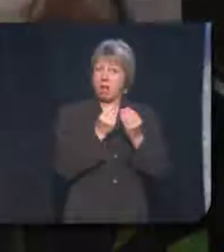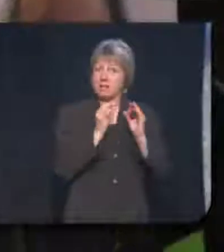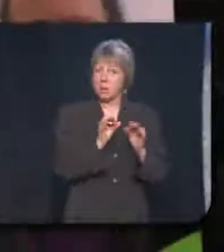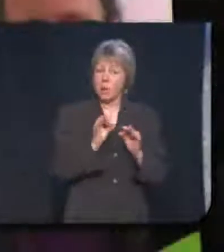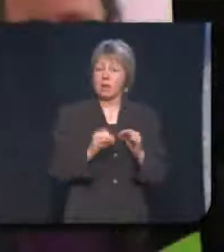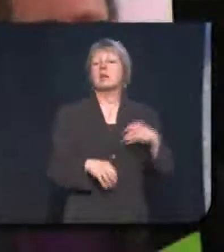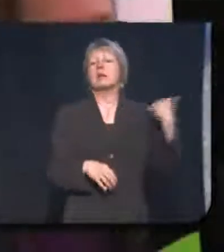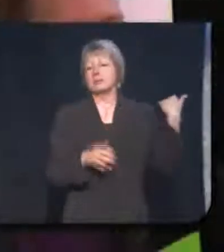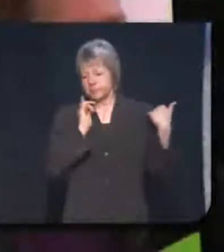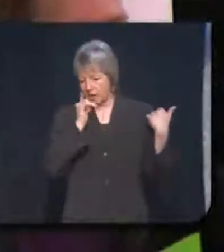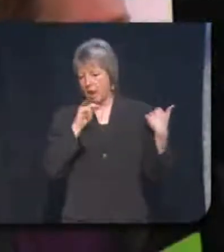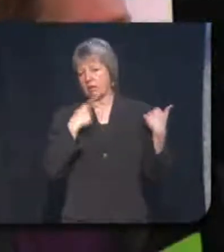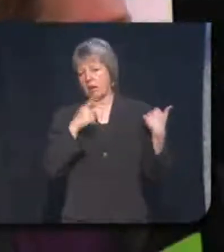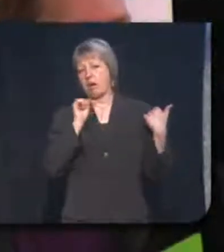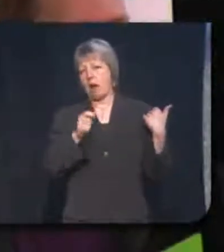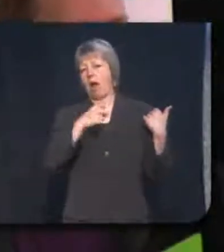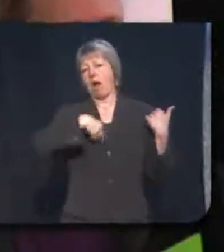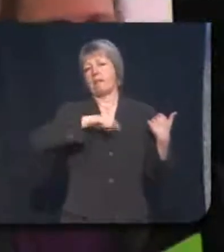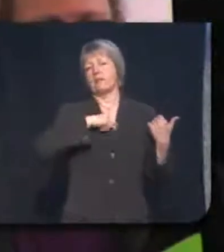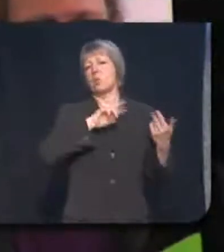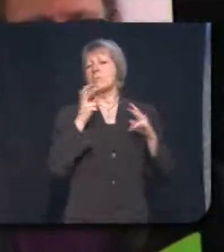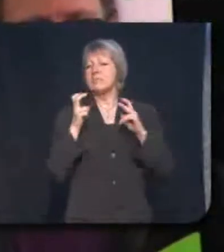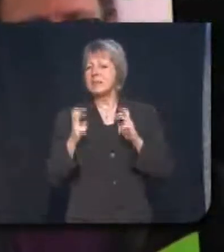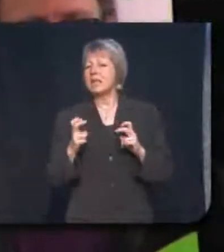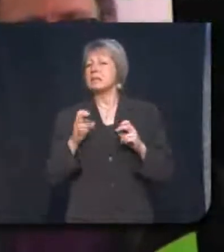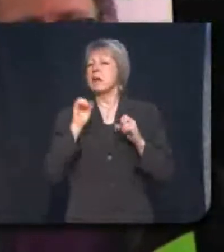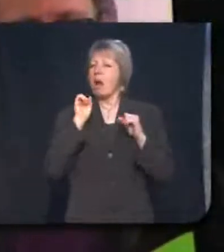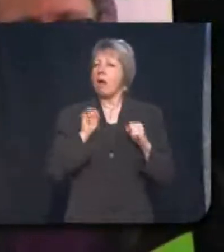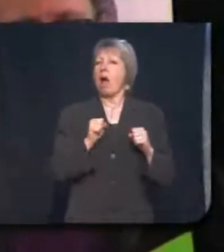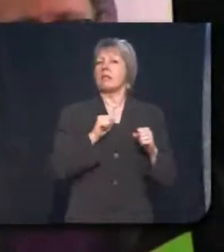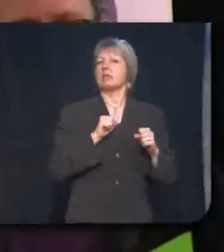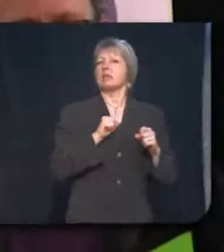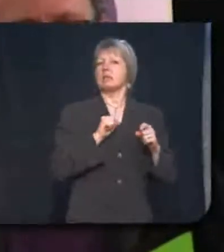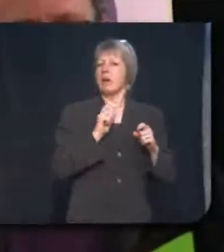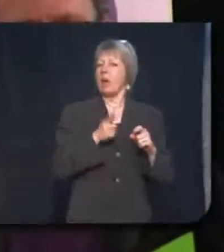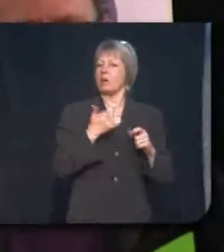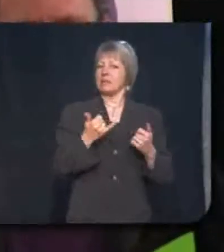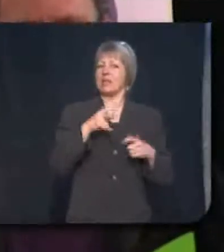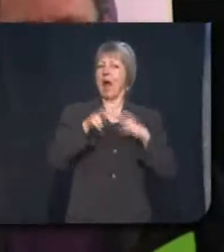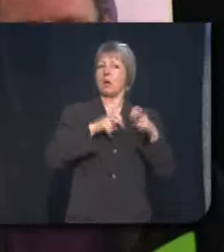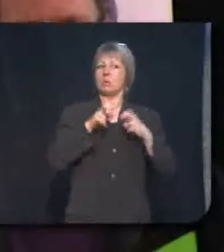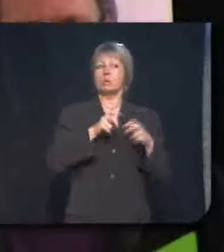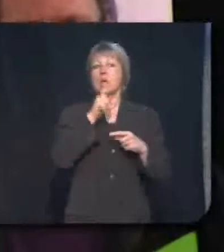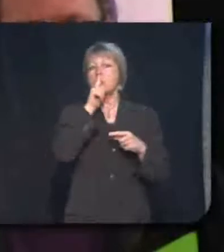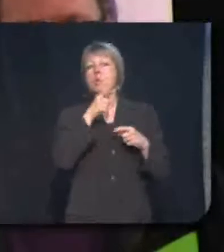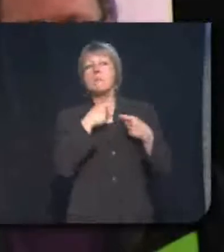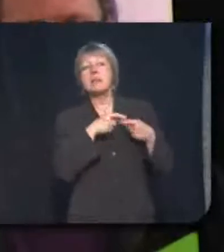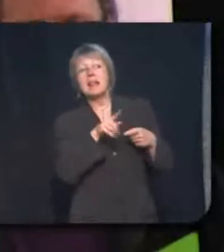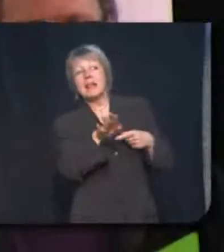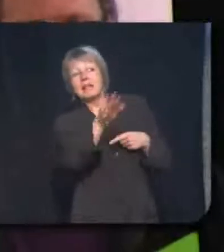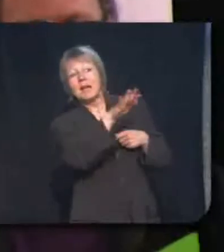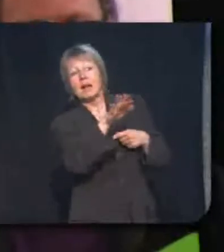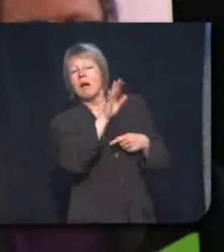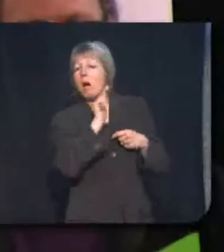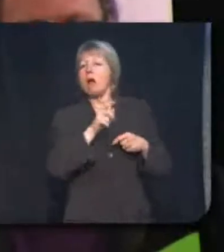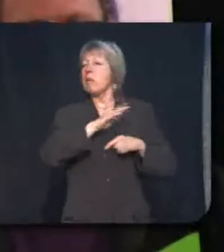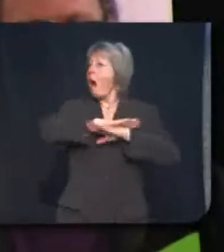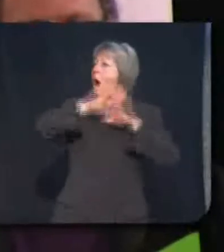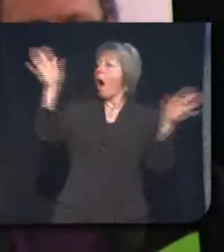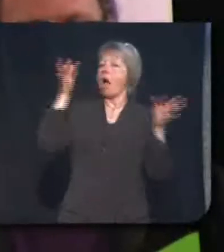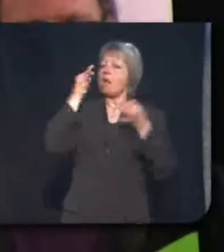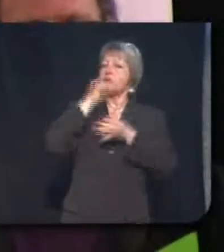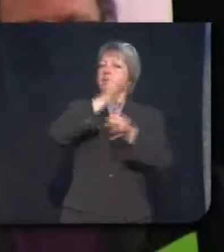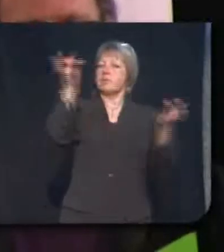könnten es umsetzen wir könnten es zum Beispiel auch nutzen um alle Mitglieder also nicht nur die die hier sind zu befragen wie sie sich die